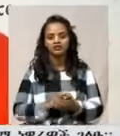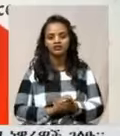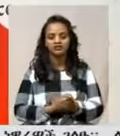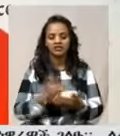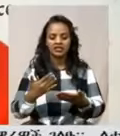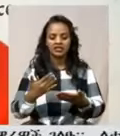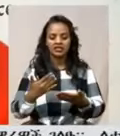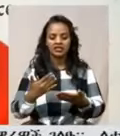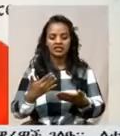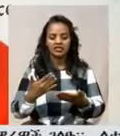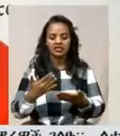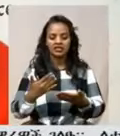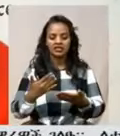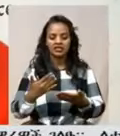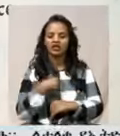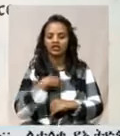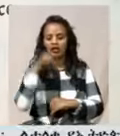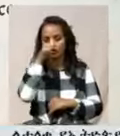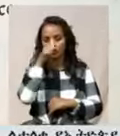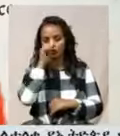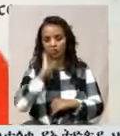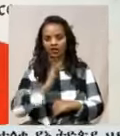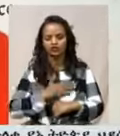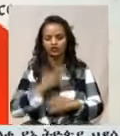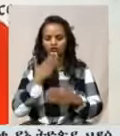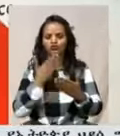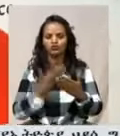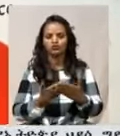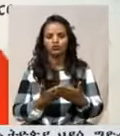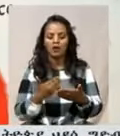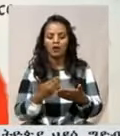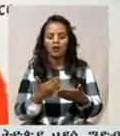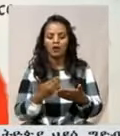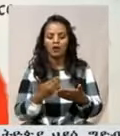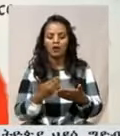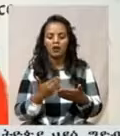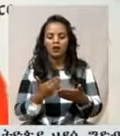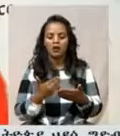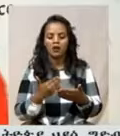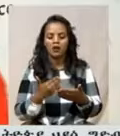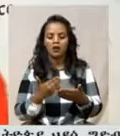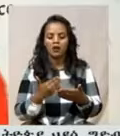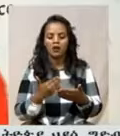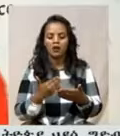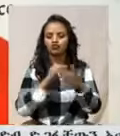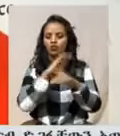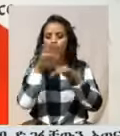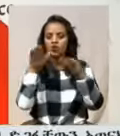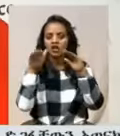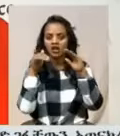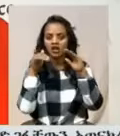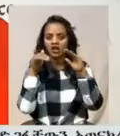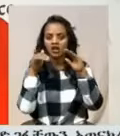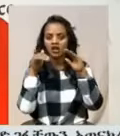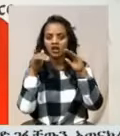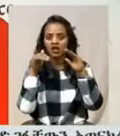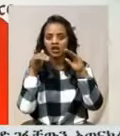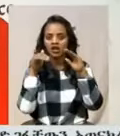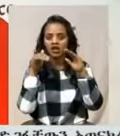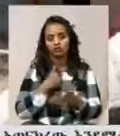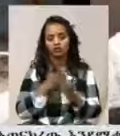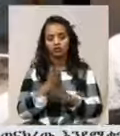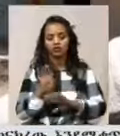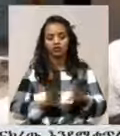ግድብ ሆኖ ለእኛ ለኢትዮጵያችን ጥሩ ምርት ስለሚያደርስ ሁላችንም መስጠት አለብን። እኔ